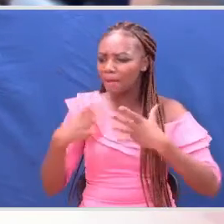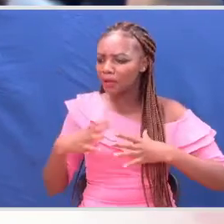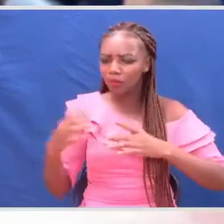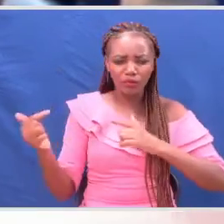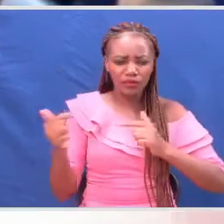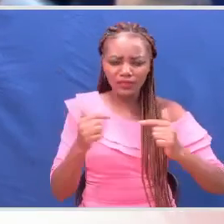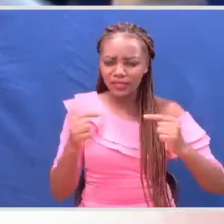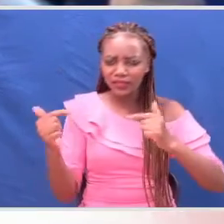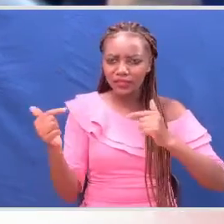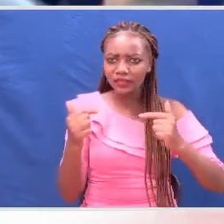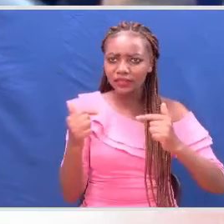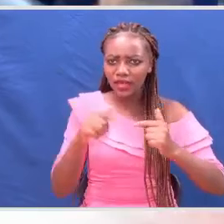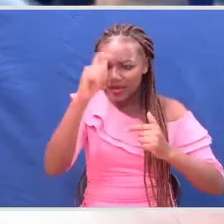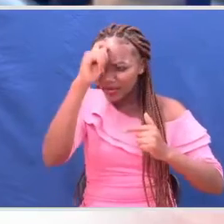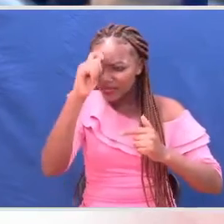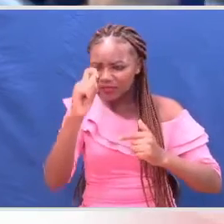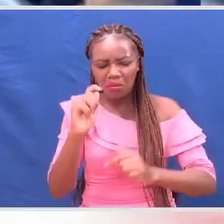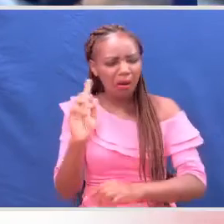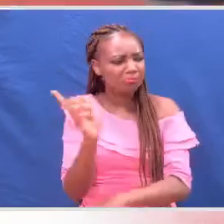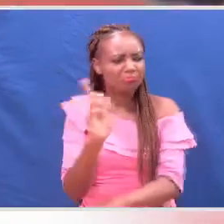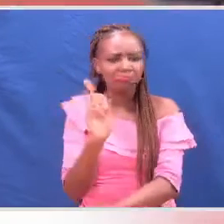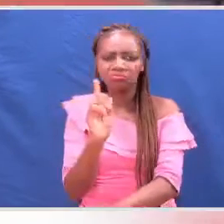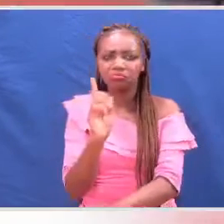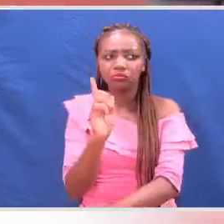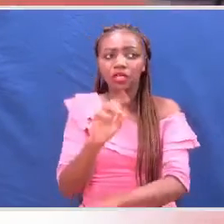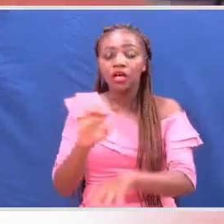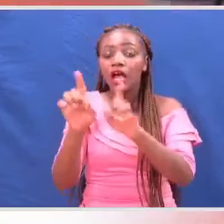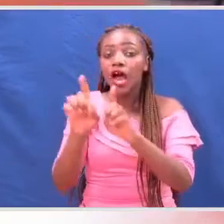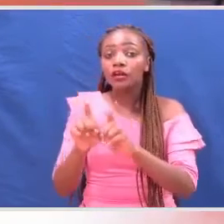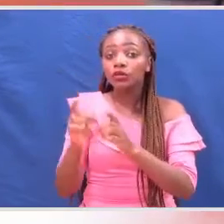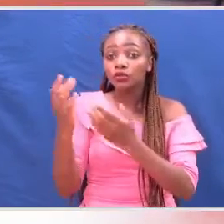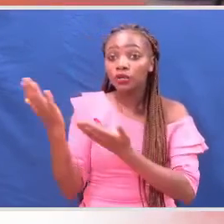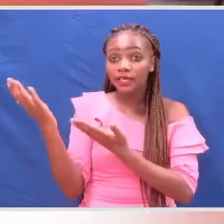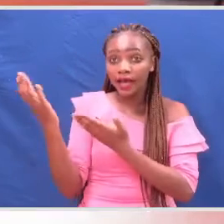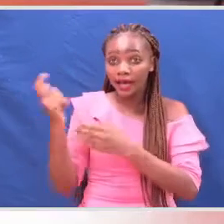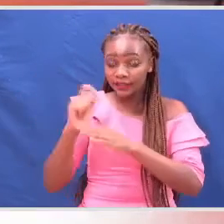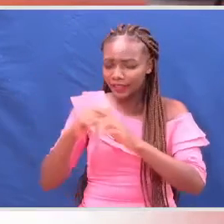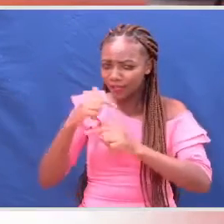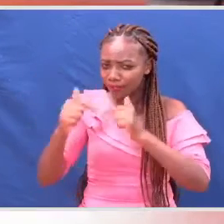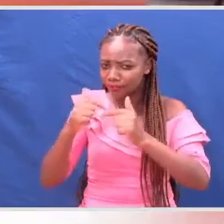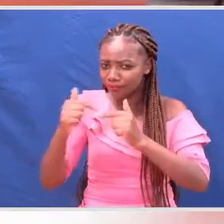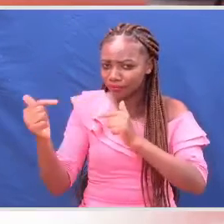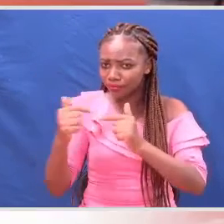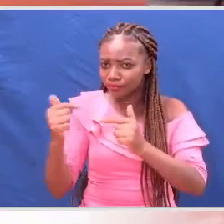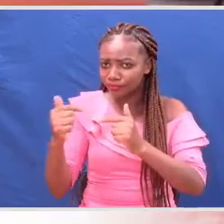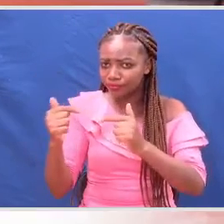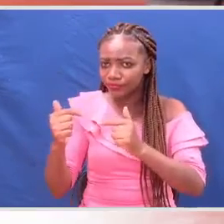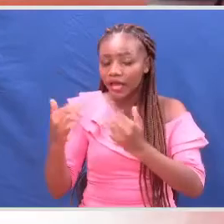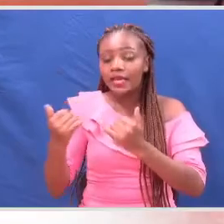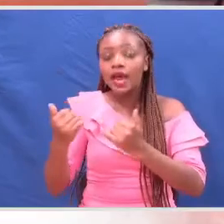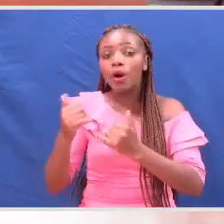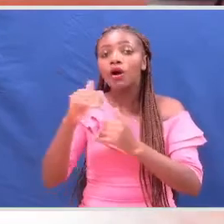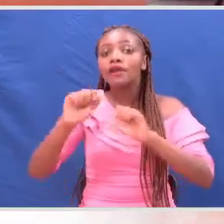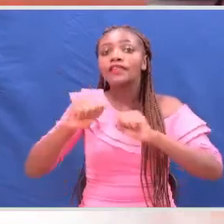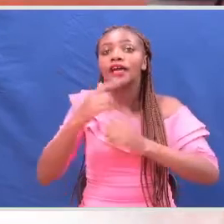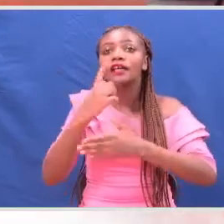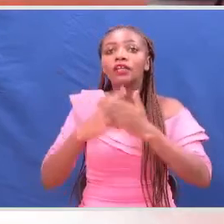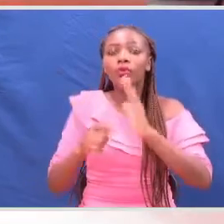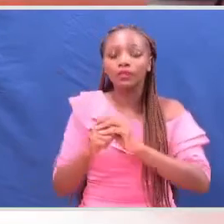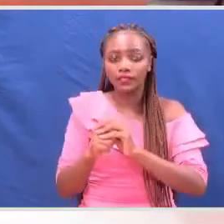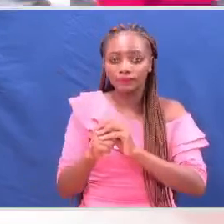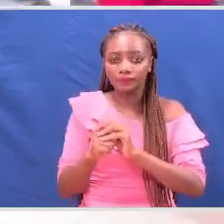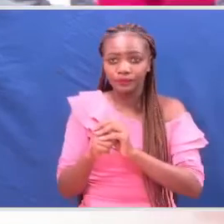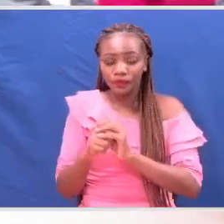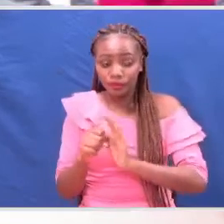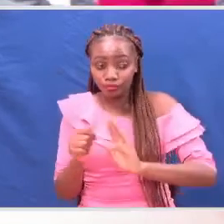malumbano na heshima kupatiwa kisogo. Na kwenye kilele cha purukushani hizo, bunge hilo likaamua sio tu kujiondoa